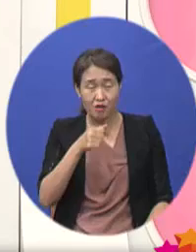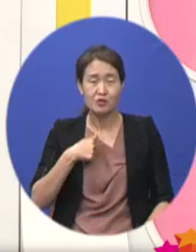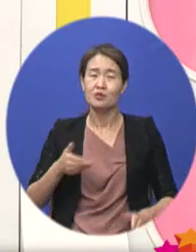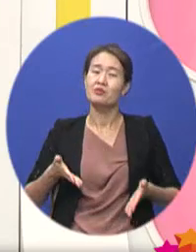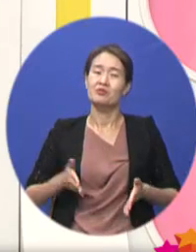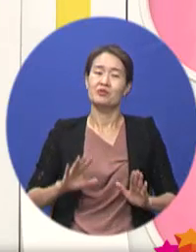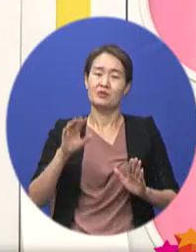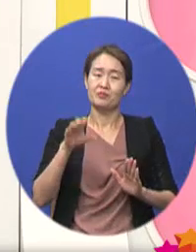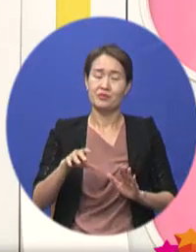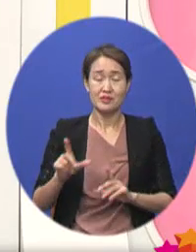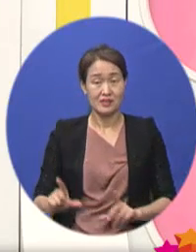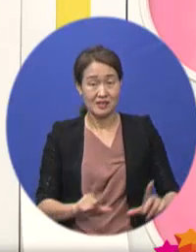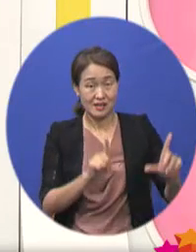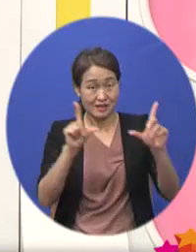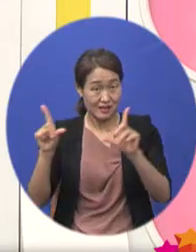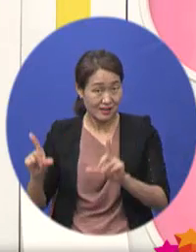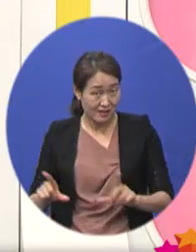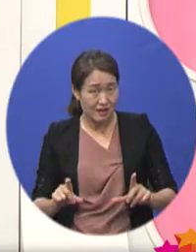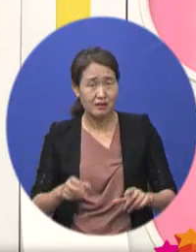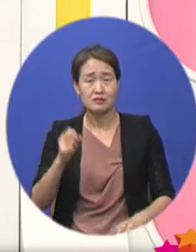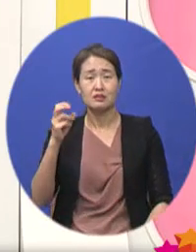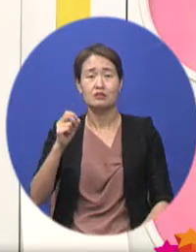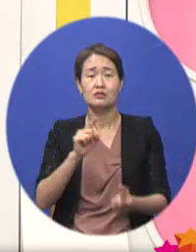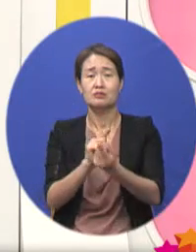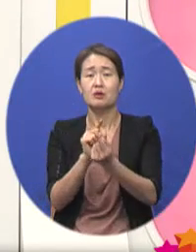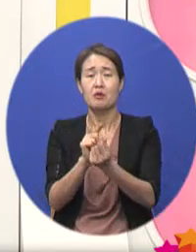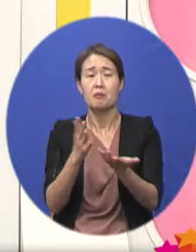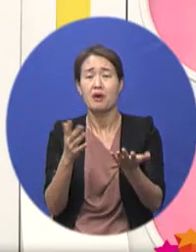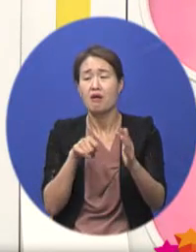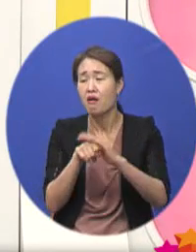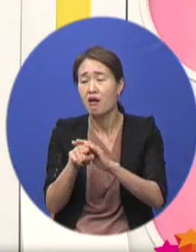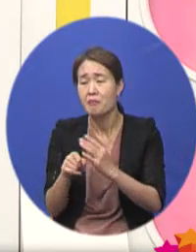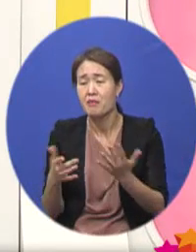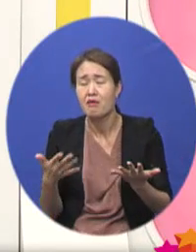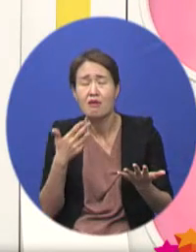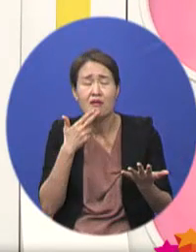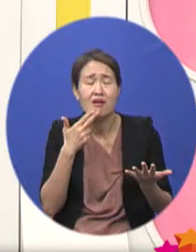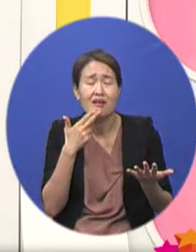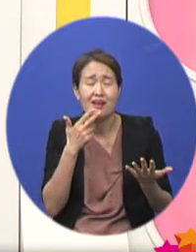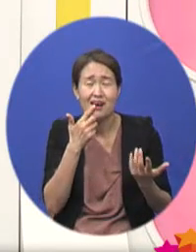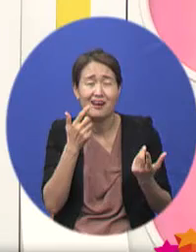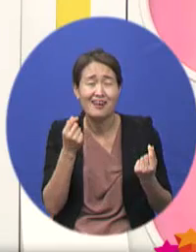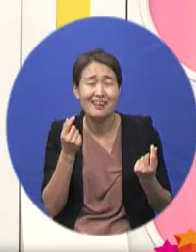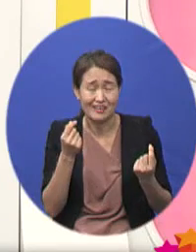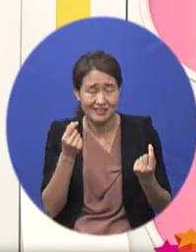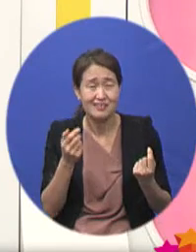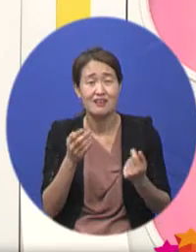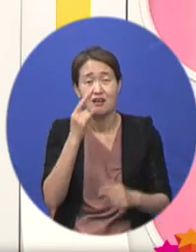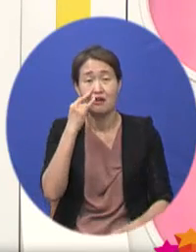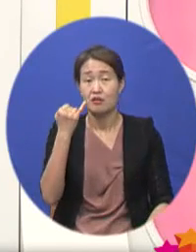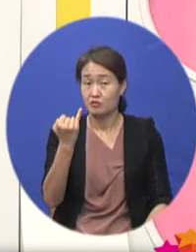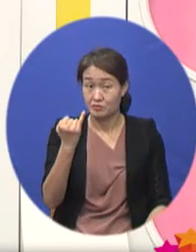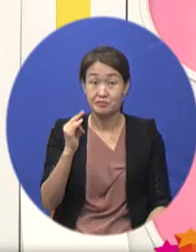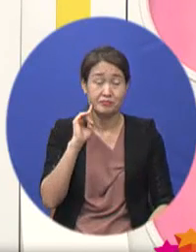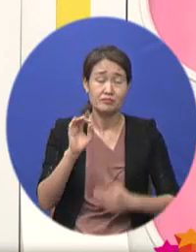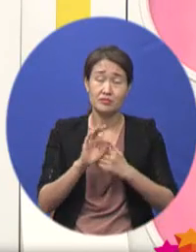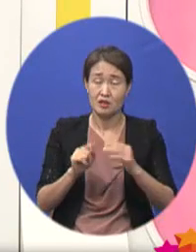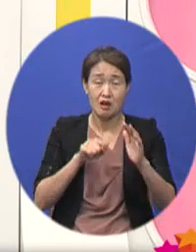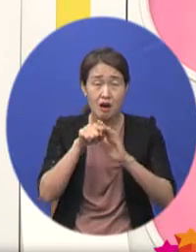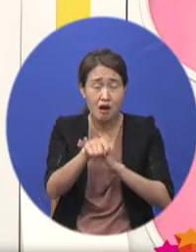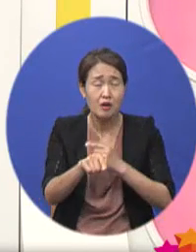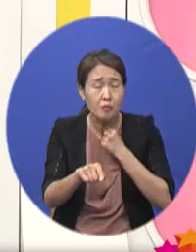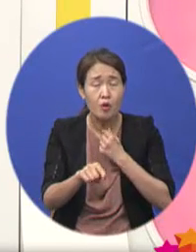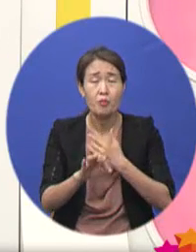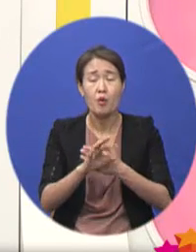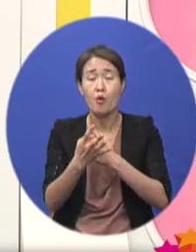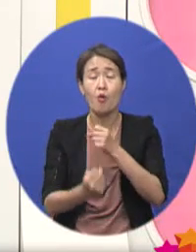고향인 곳을 예. 이렇게 살면서 예. 자주 못 가잖아요. 네네. 예, 우리 어머니께서 이제 만약 가신다 그러면 몇 년